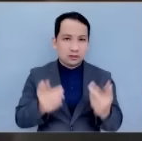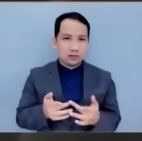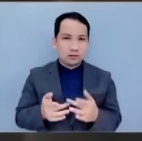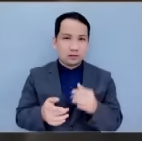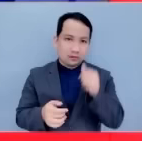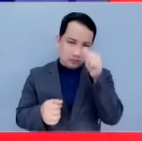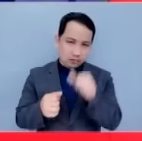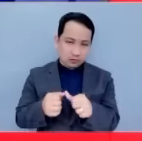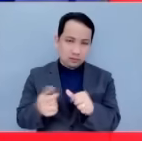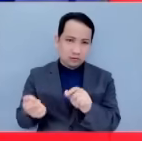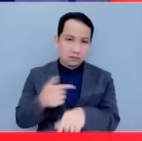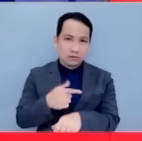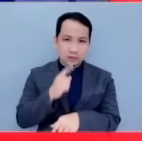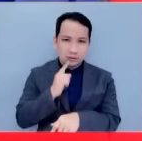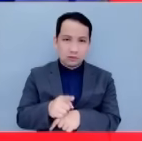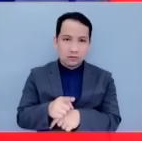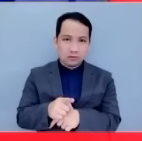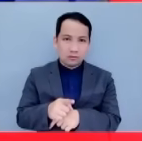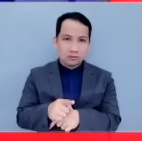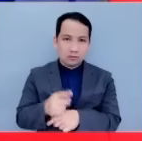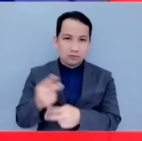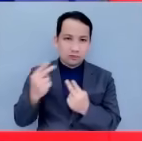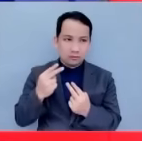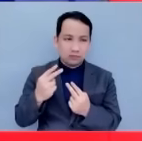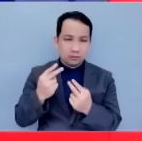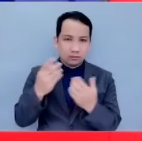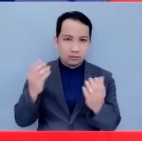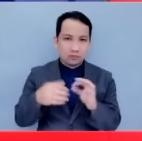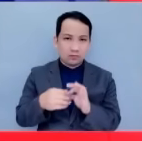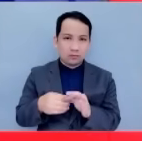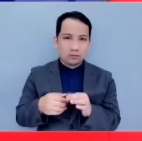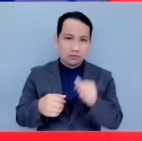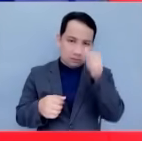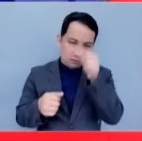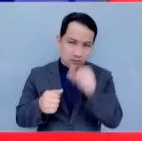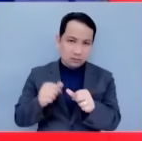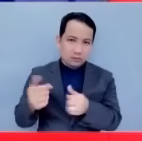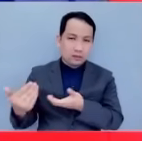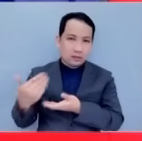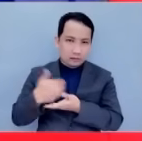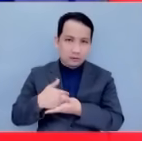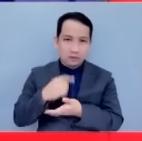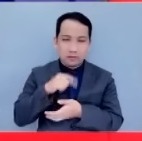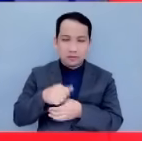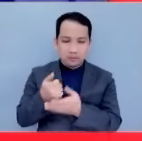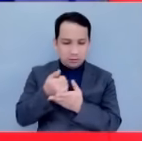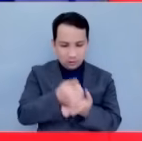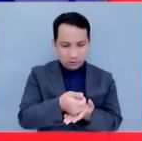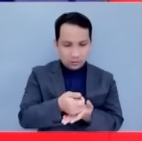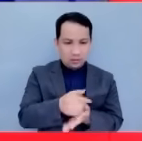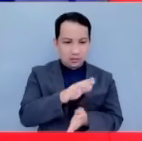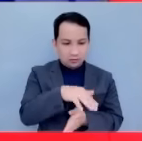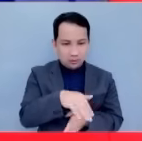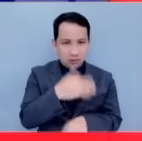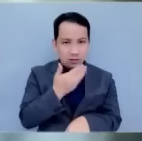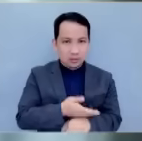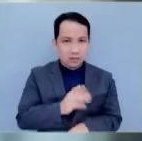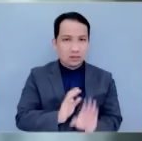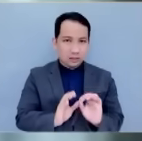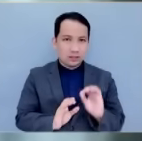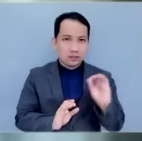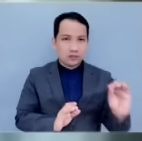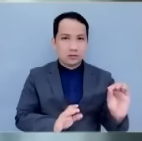the scenes, siguro nakikita niya na mumutla na ako. Naalala ko, nilapitan niya ako, tapos binulungan niya ako. Sabi niya, anak, sa'yo tong eksenang to.